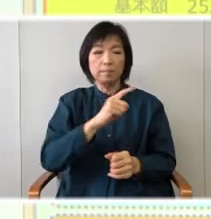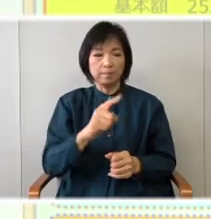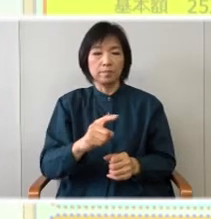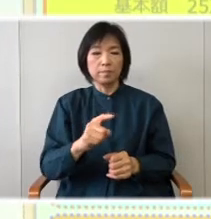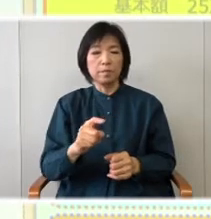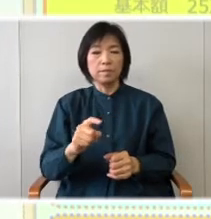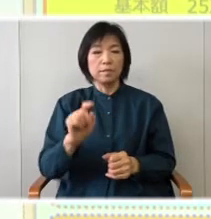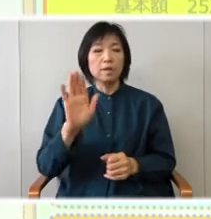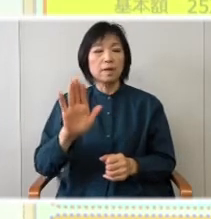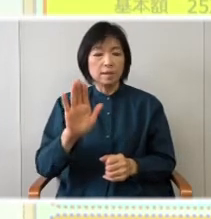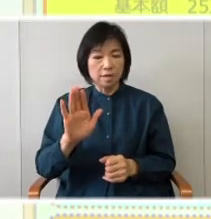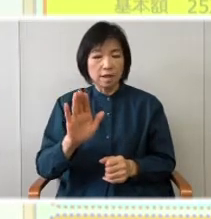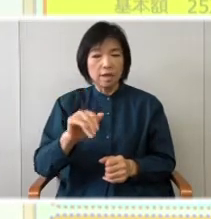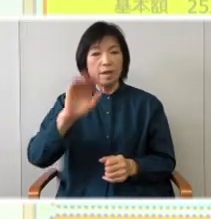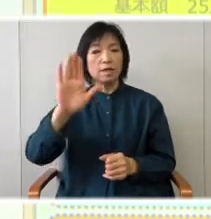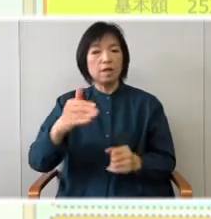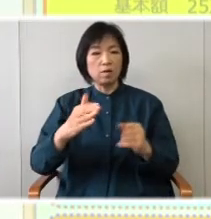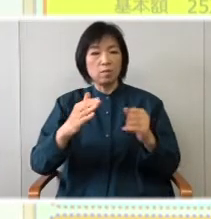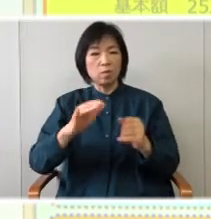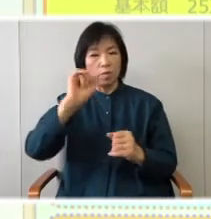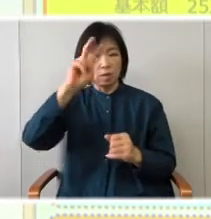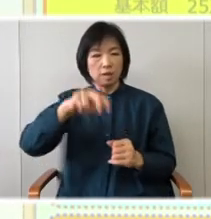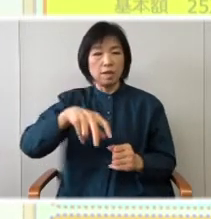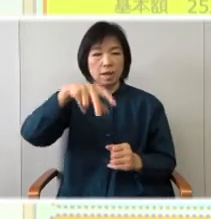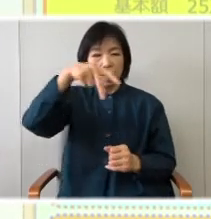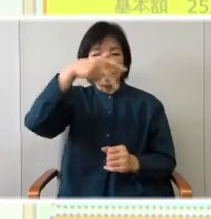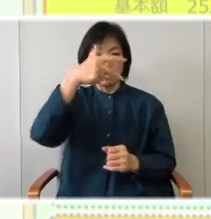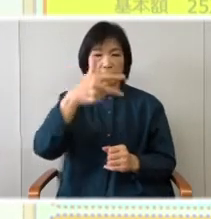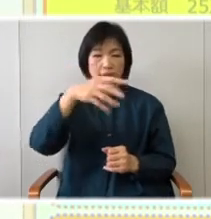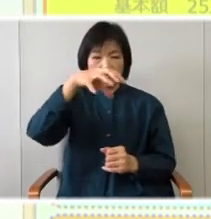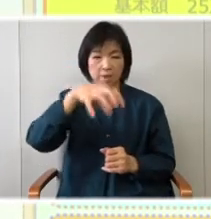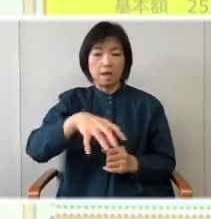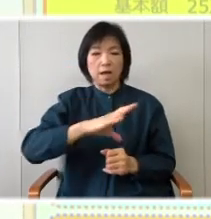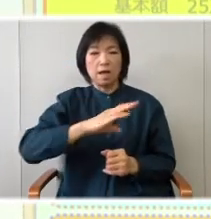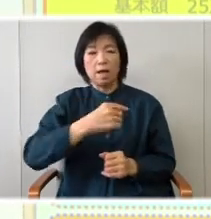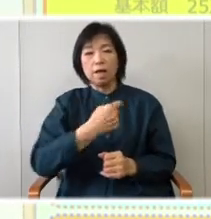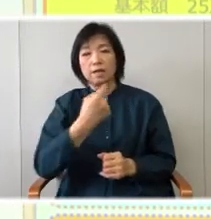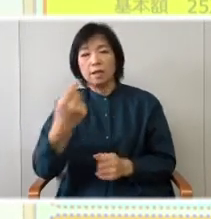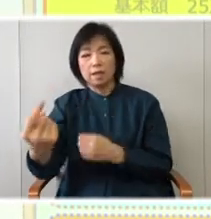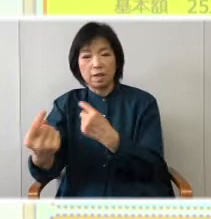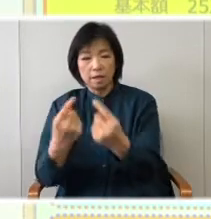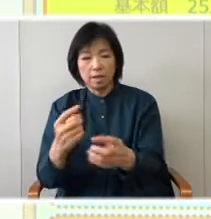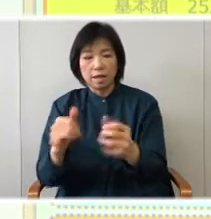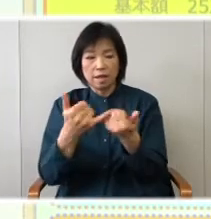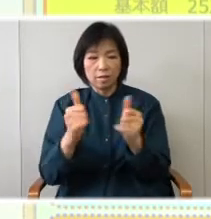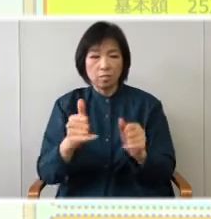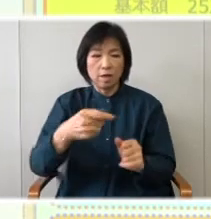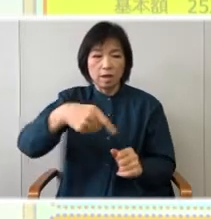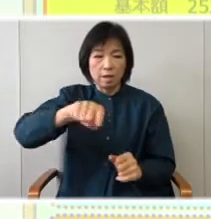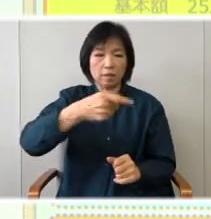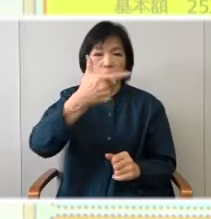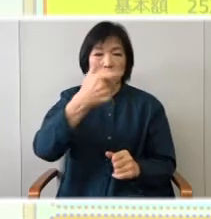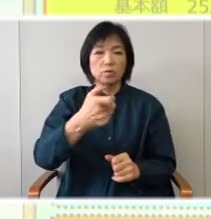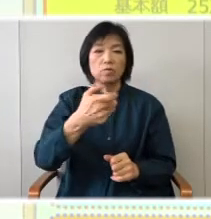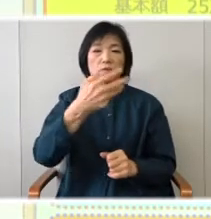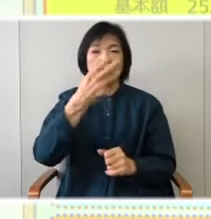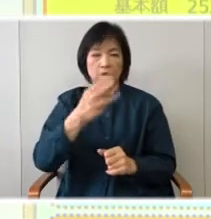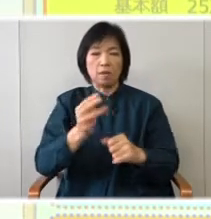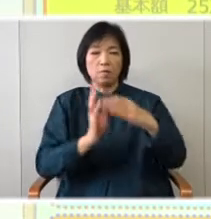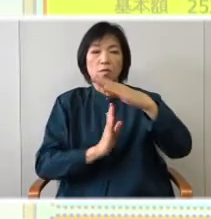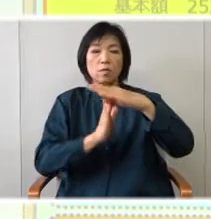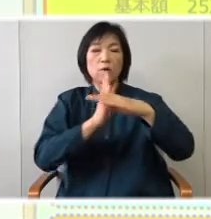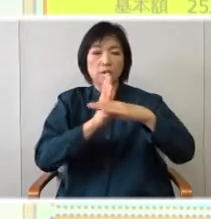で転出者、この掴んでいる転出者もこの163を上回ってお